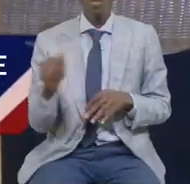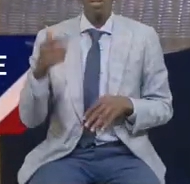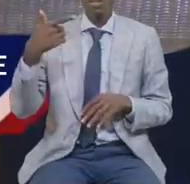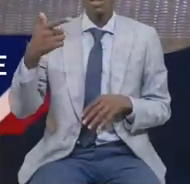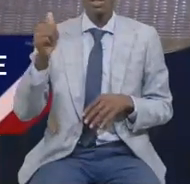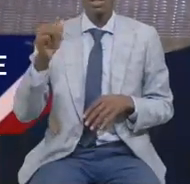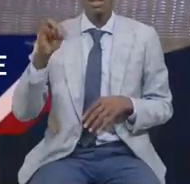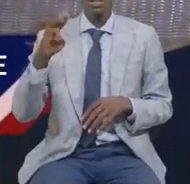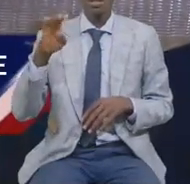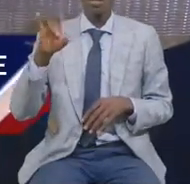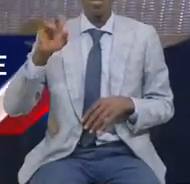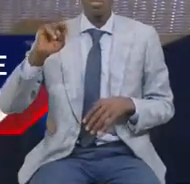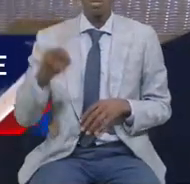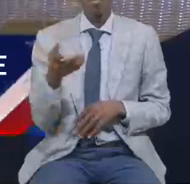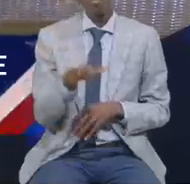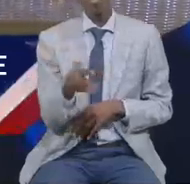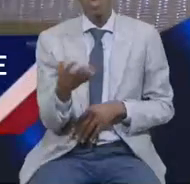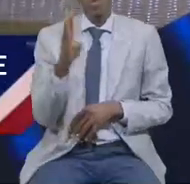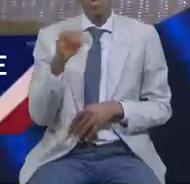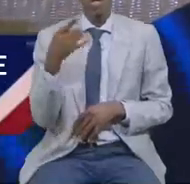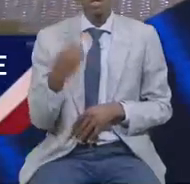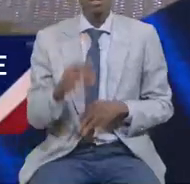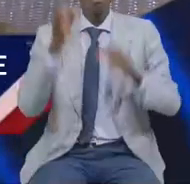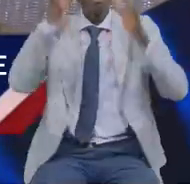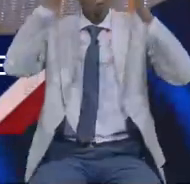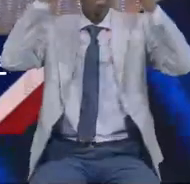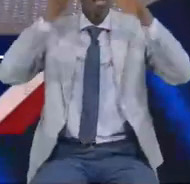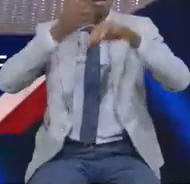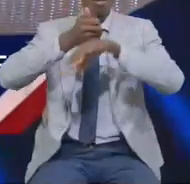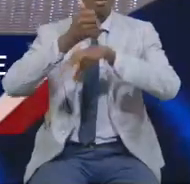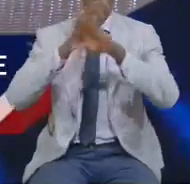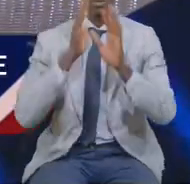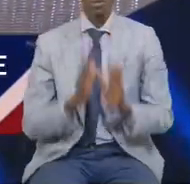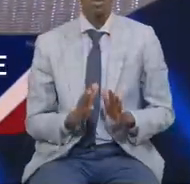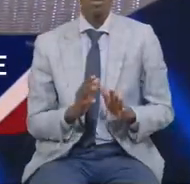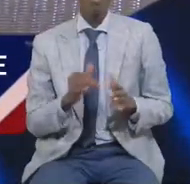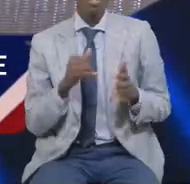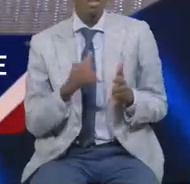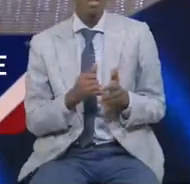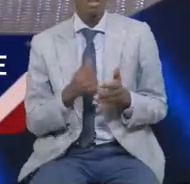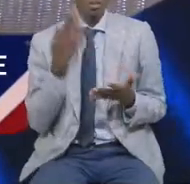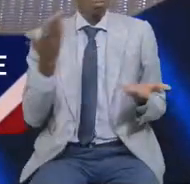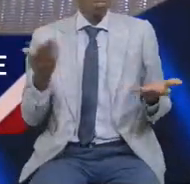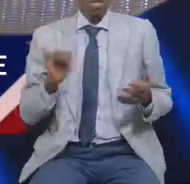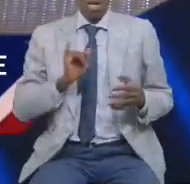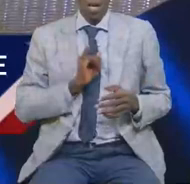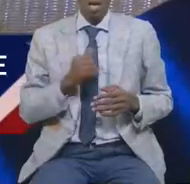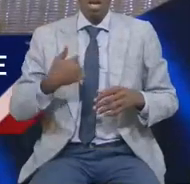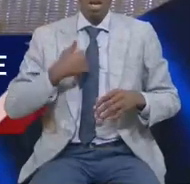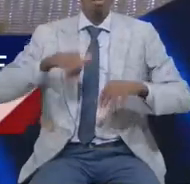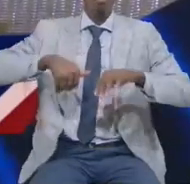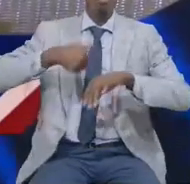terrible blasphémateur. On va dire que d'accord, oui, je vais t'accepter.